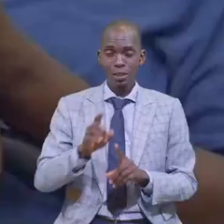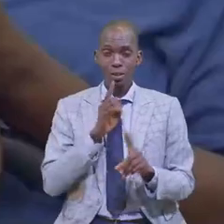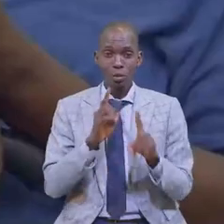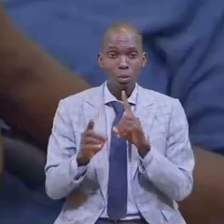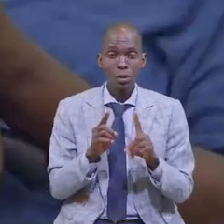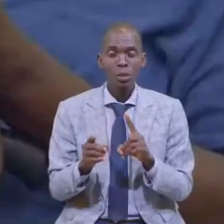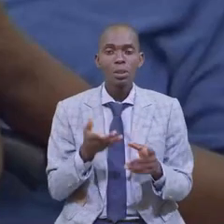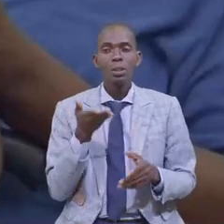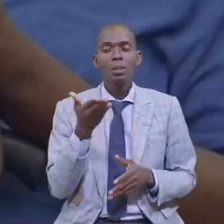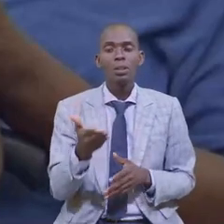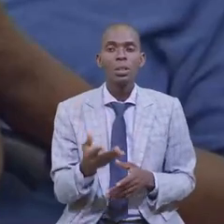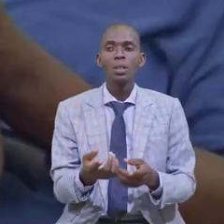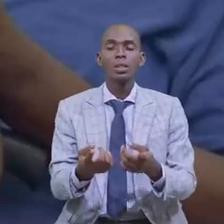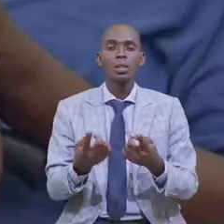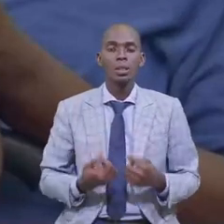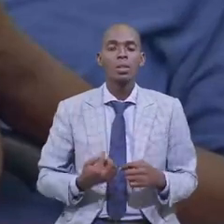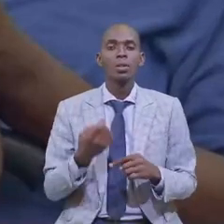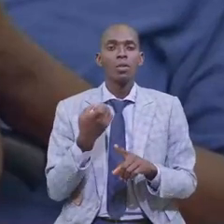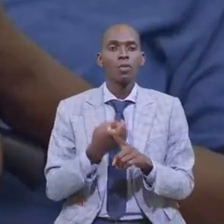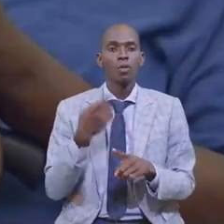lui dit,